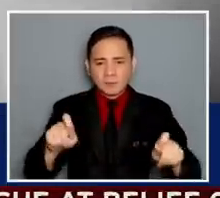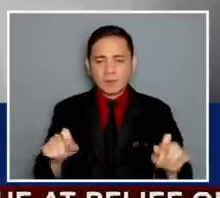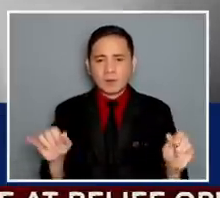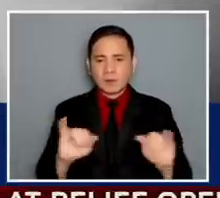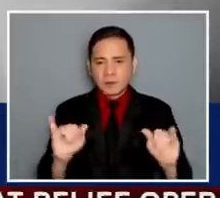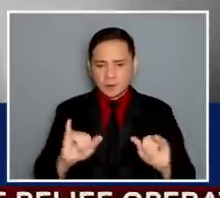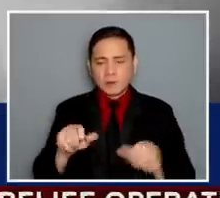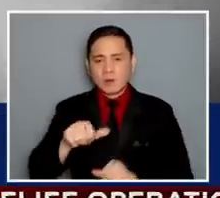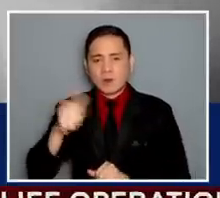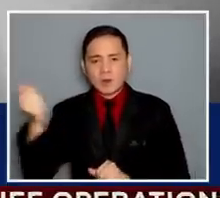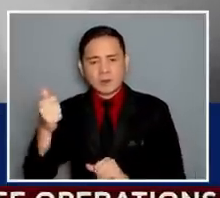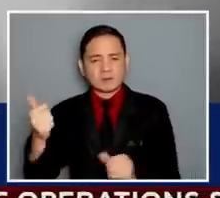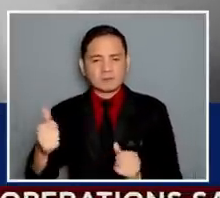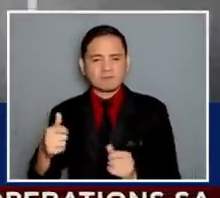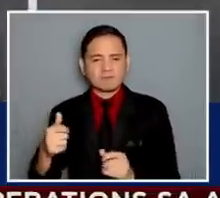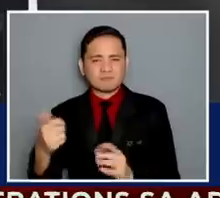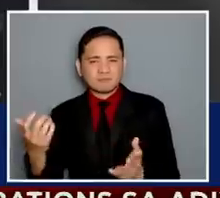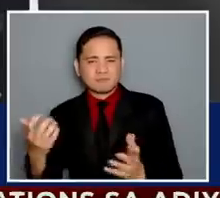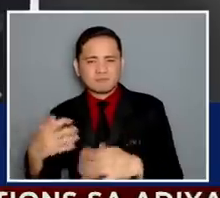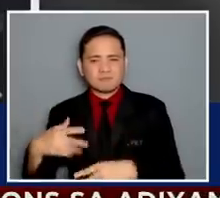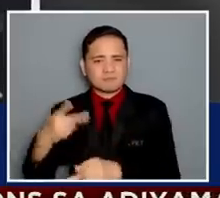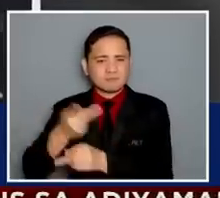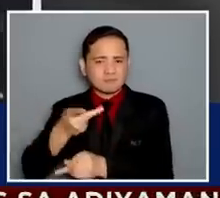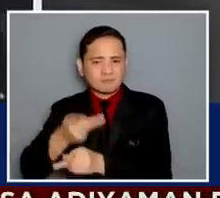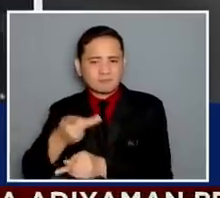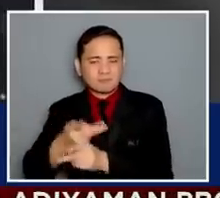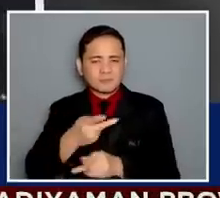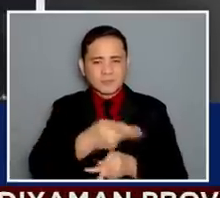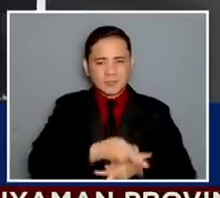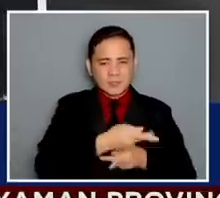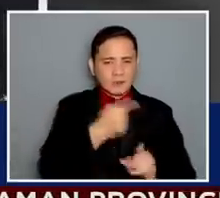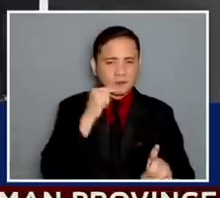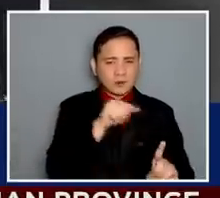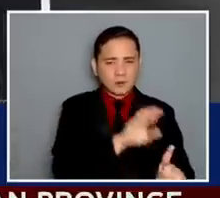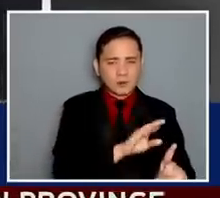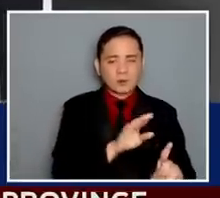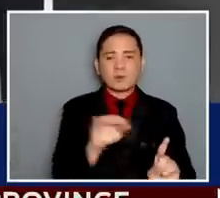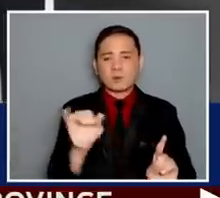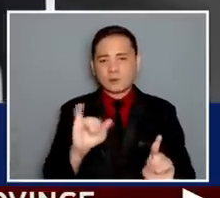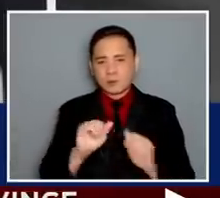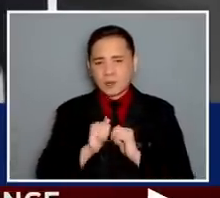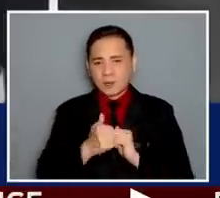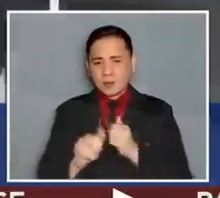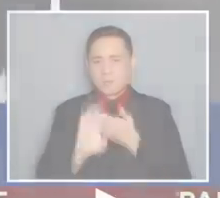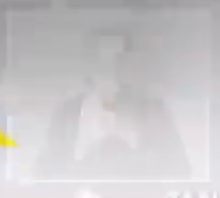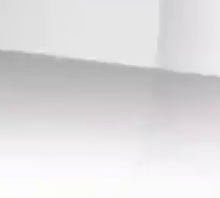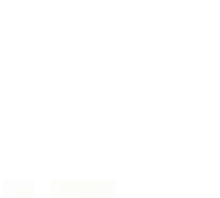parental care at reintegration o pagbabalik sa komunidad.